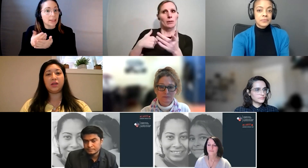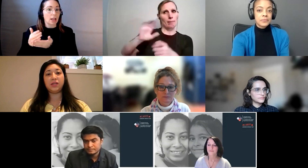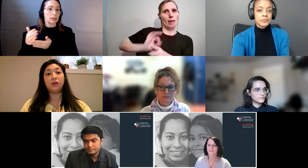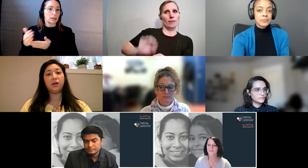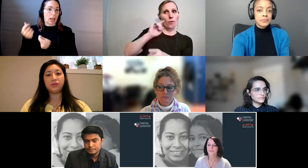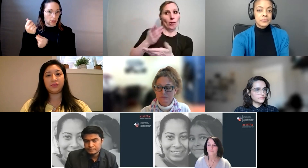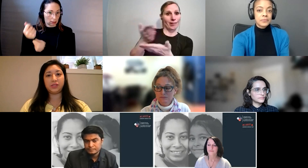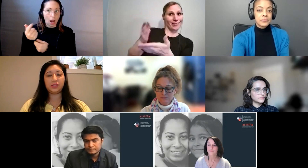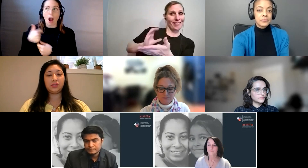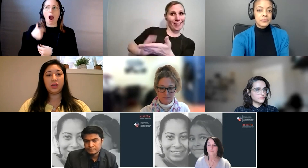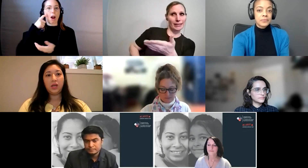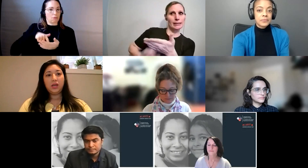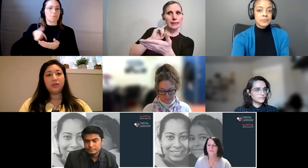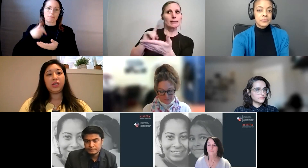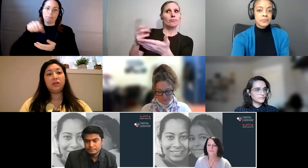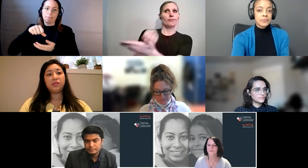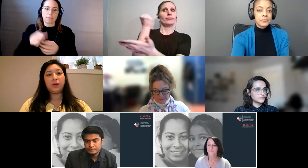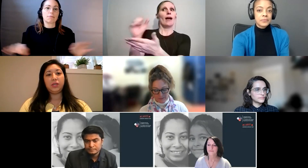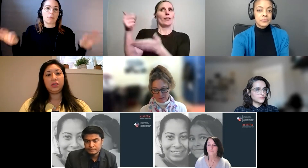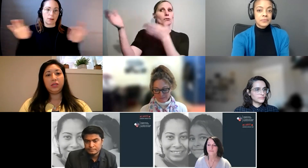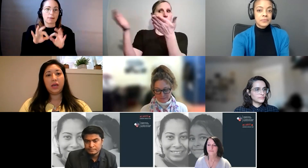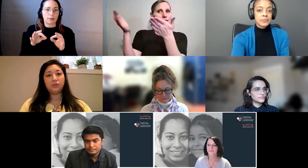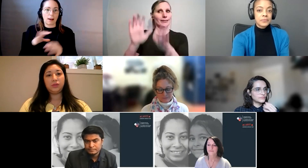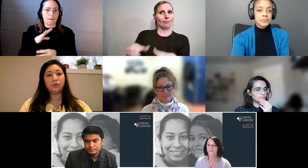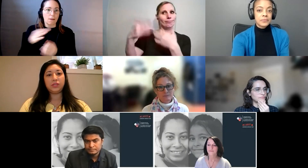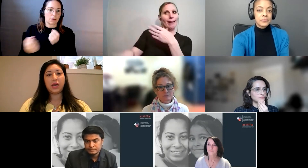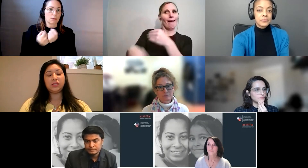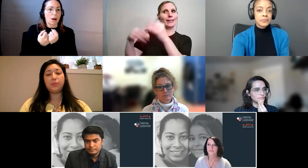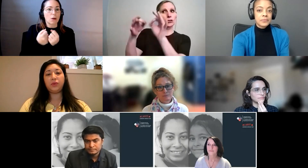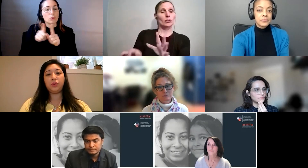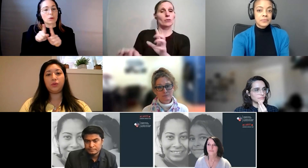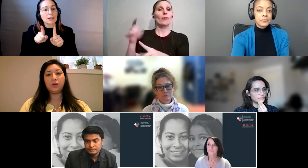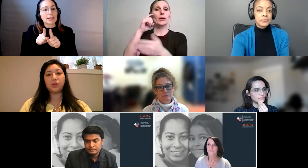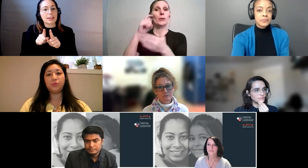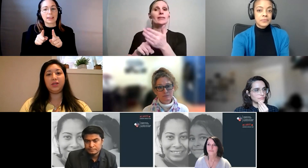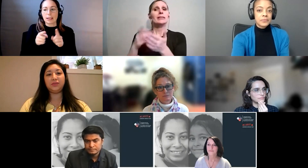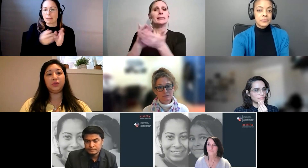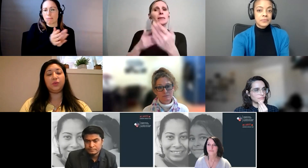serait important de le faire, puis d'élargir nos champs dans d'autres services.